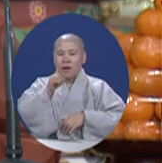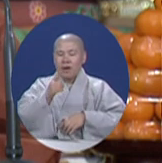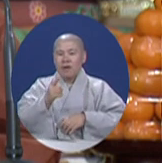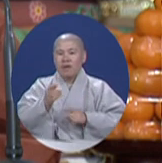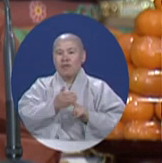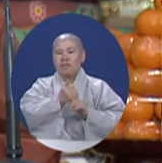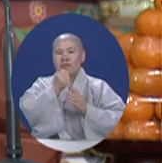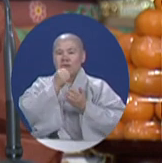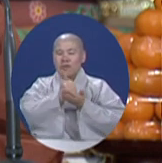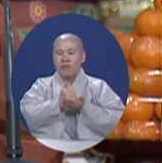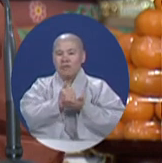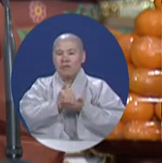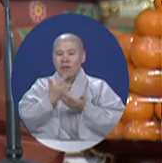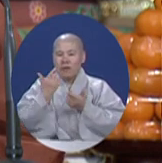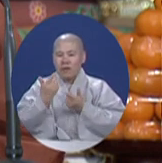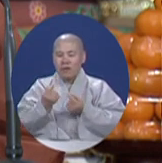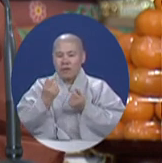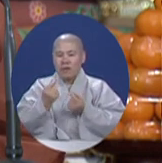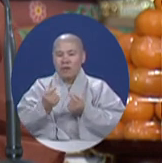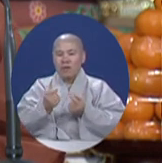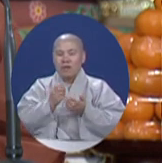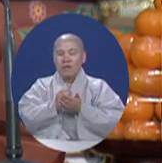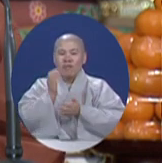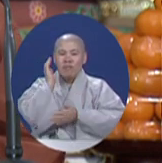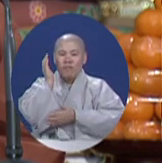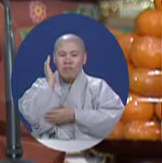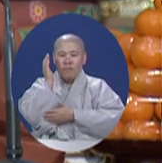부처님이거든요. 그래서 이런 법문이